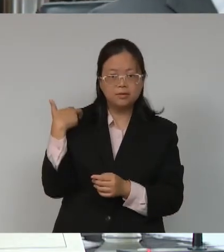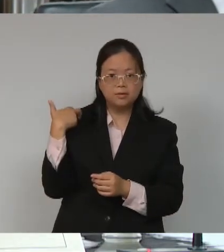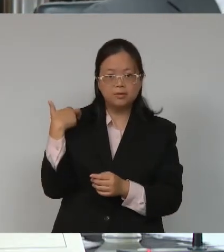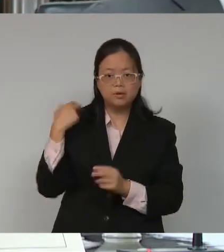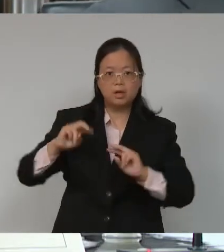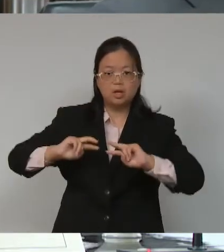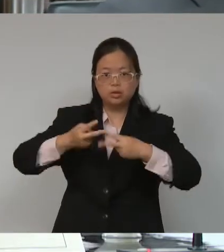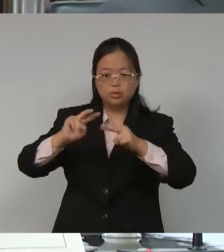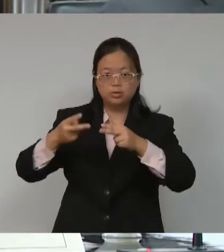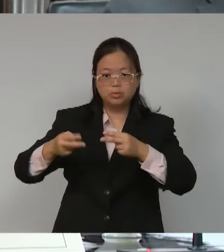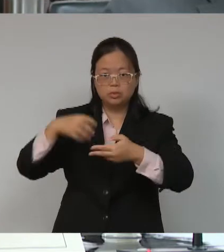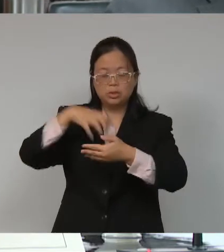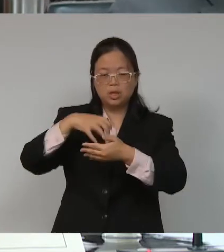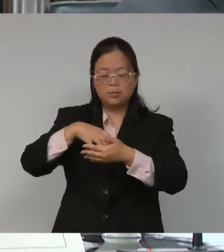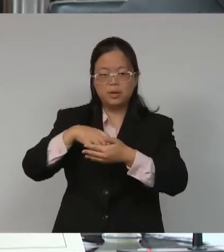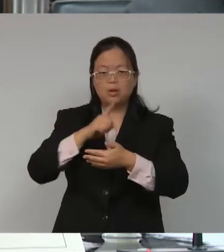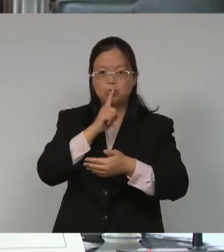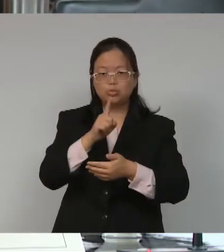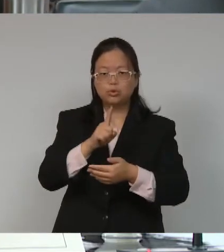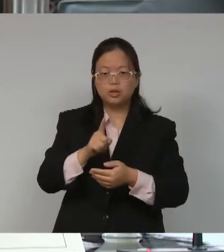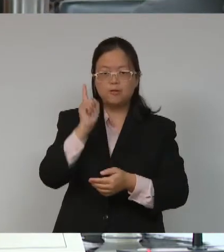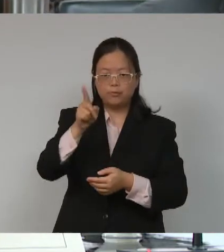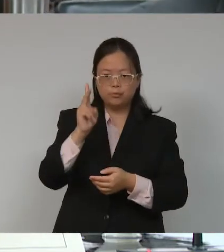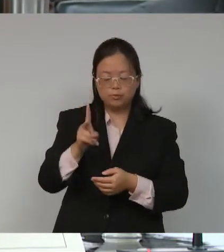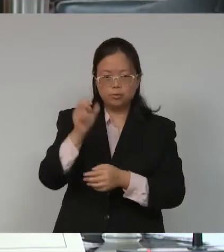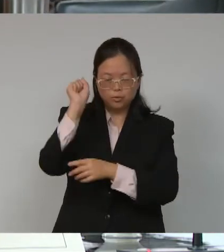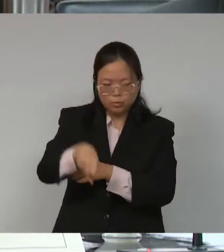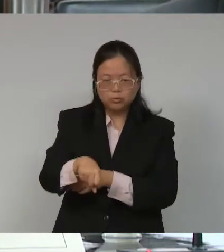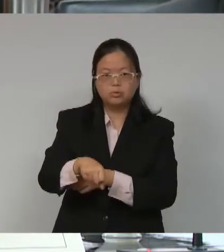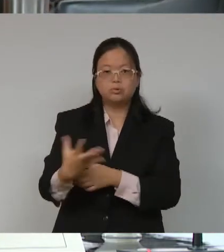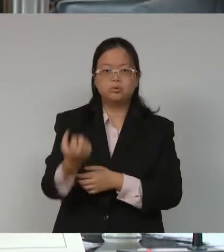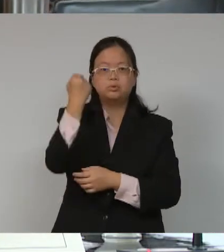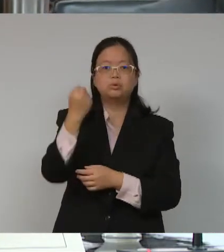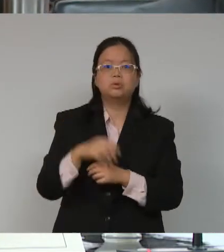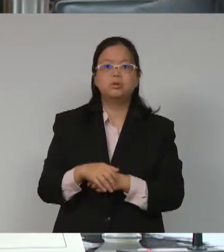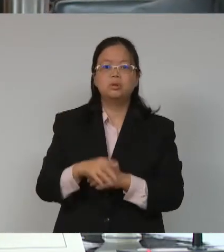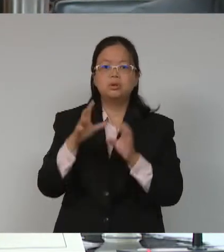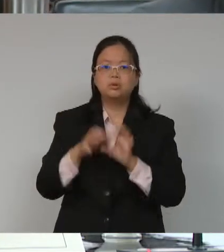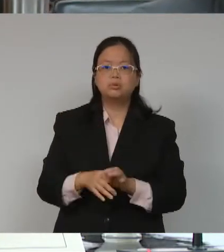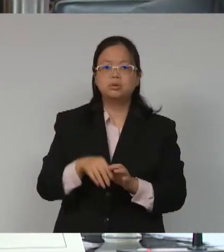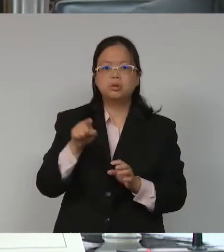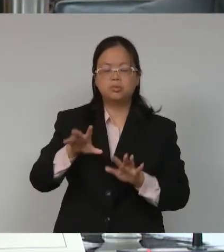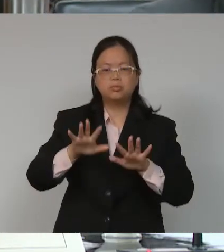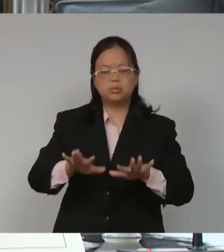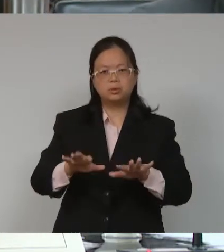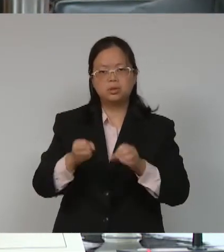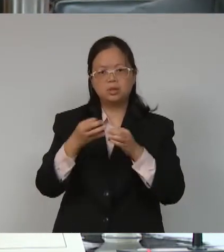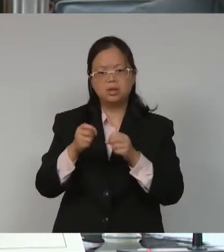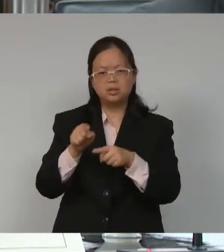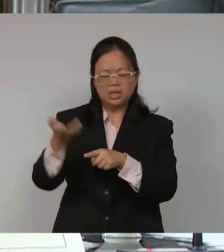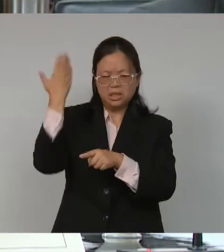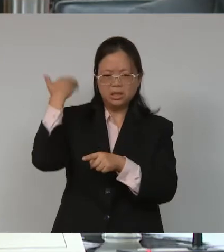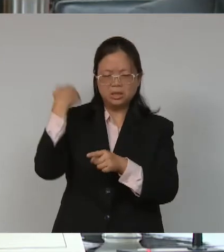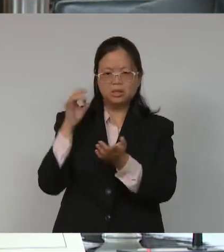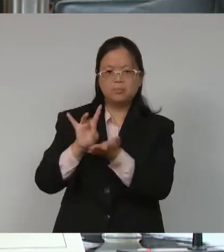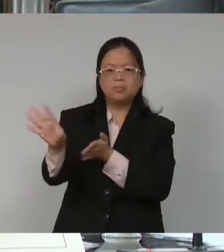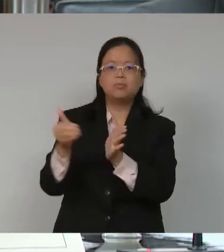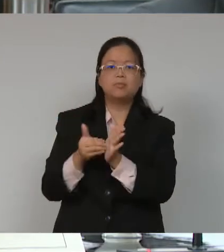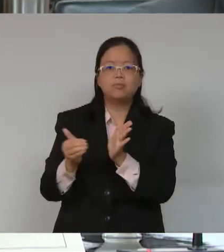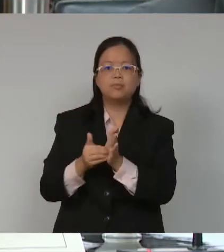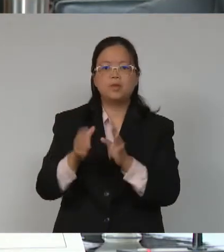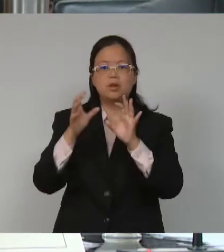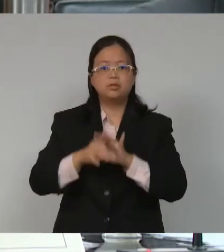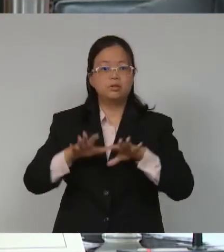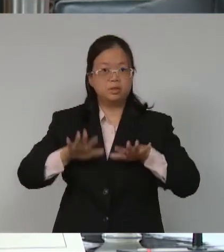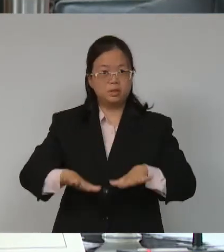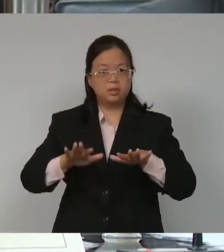那那个东西已经被删掉了。所以今天再提到说，哎，它是不是宪法修正案的复决，我觉得在今天公投法现行公投法